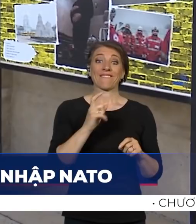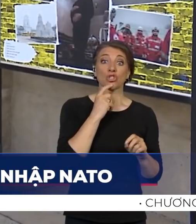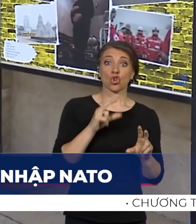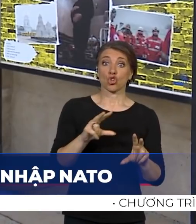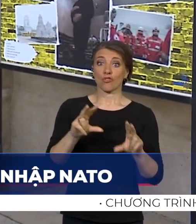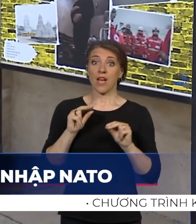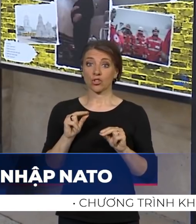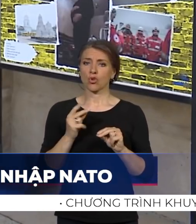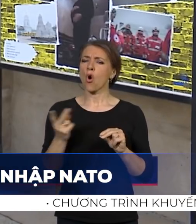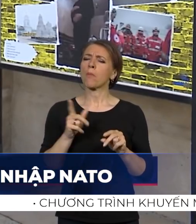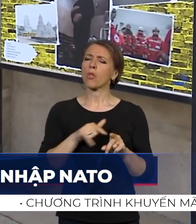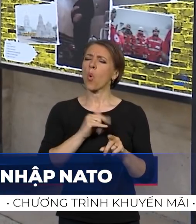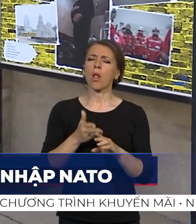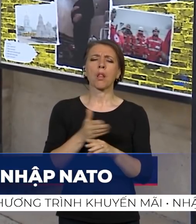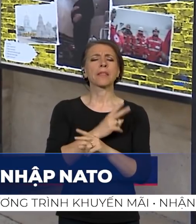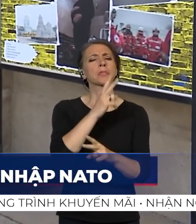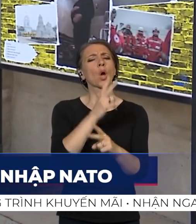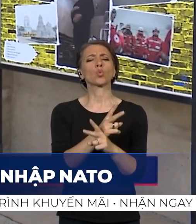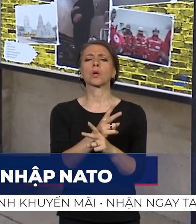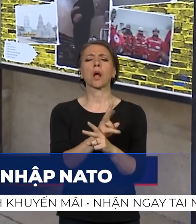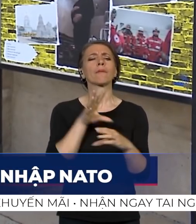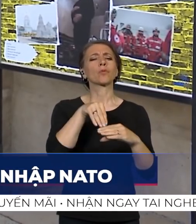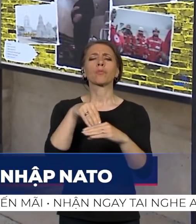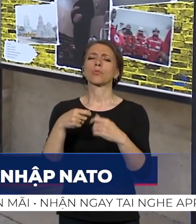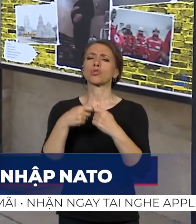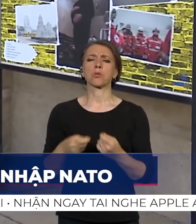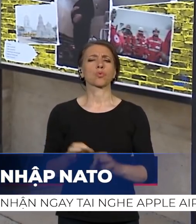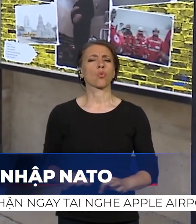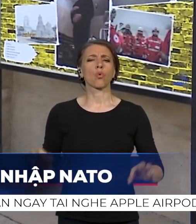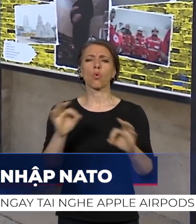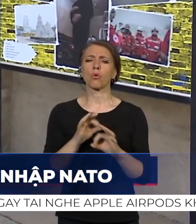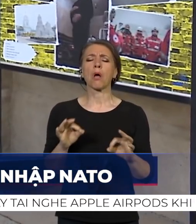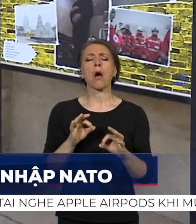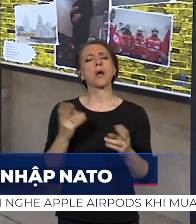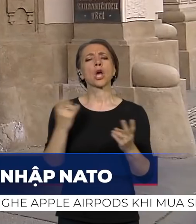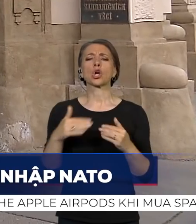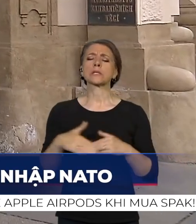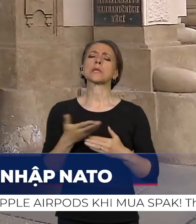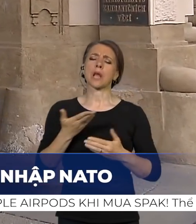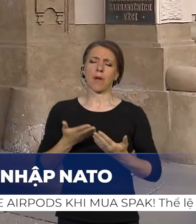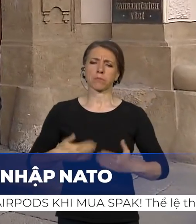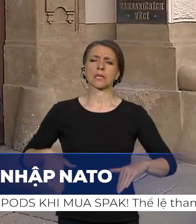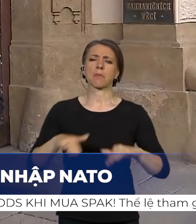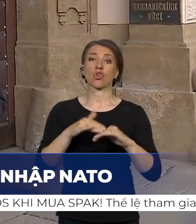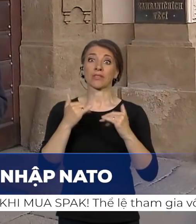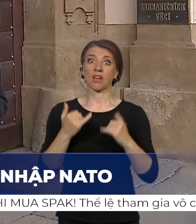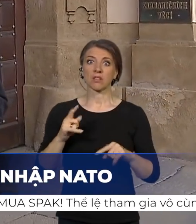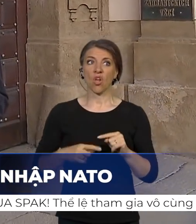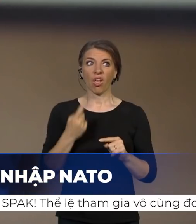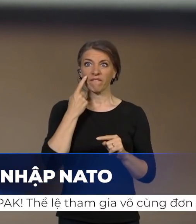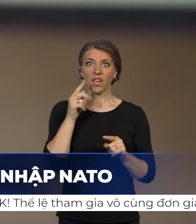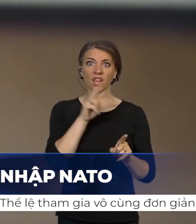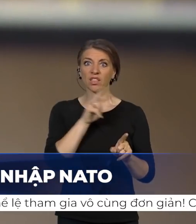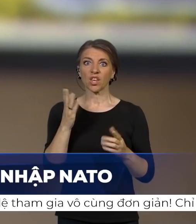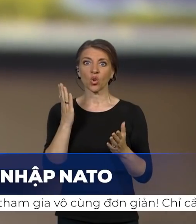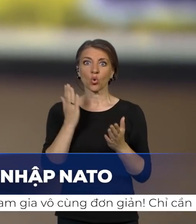cho biết, việc các nước Bắc Âu gia nhập NATO sẽ có lợi không chỉ cho toàn bộ Liên minh mà còn cho cả Cộng hòa Séc. Đối với Phần Lan và Thụy Điển,